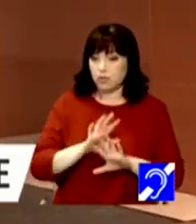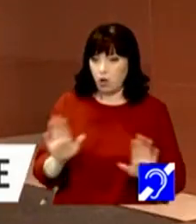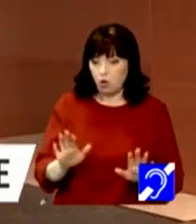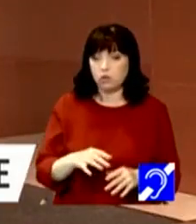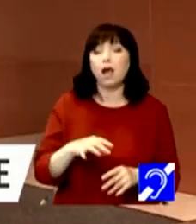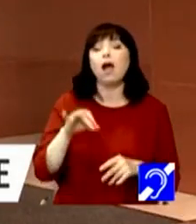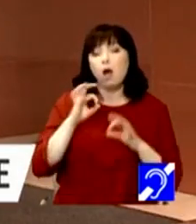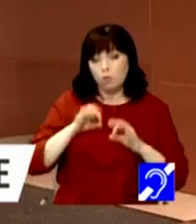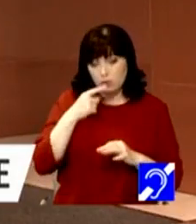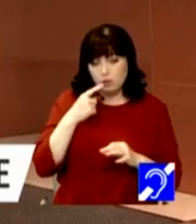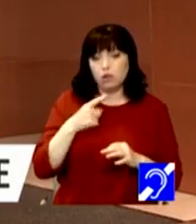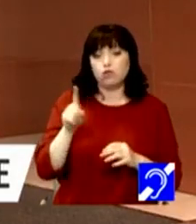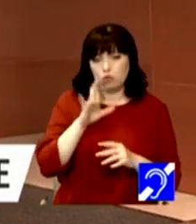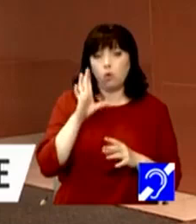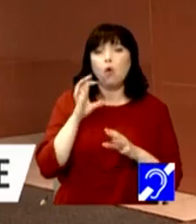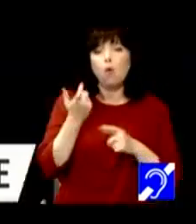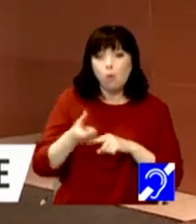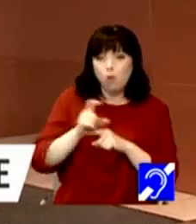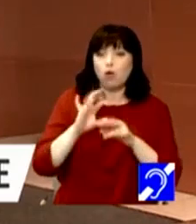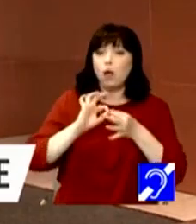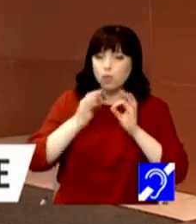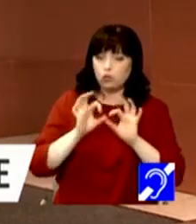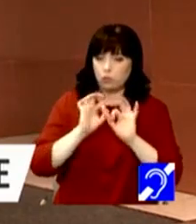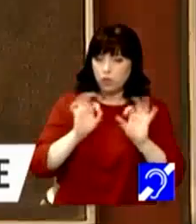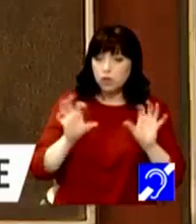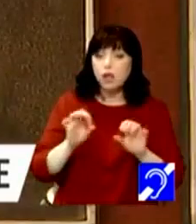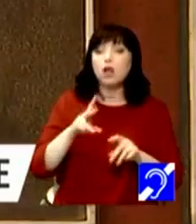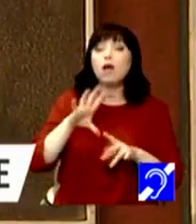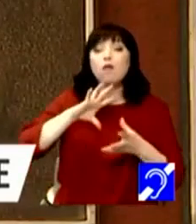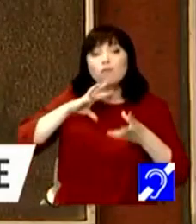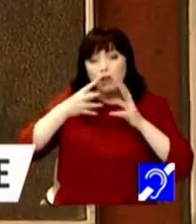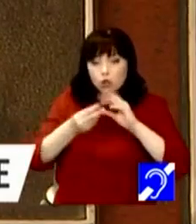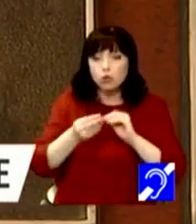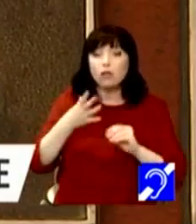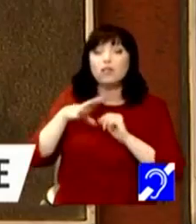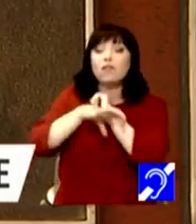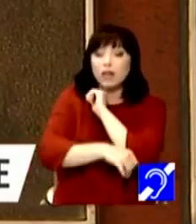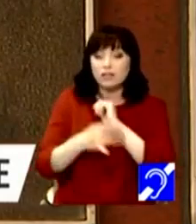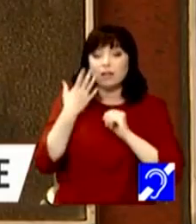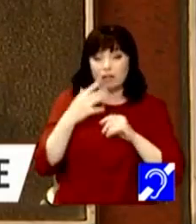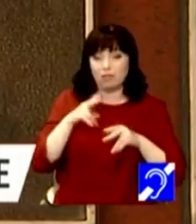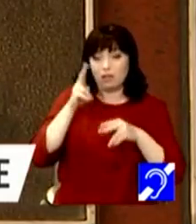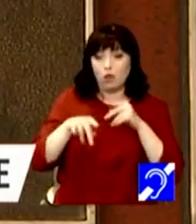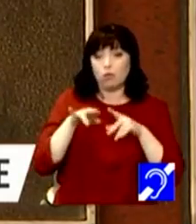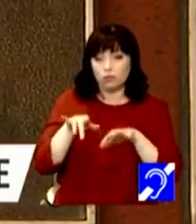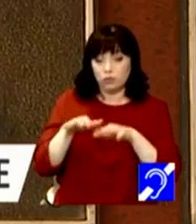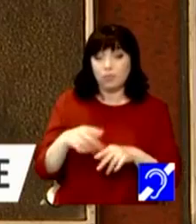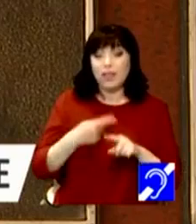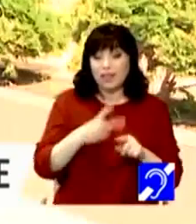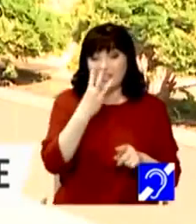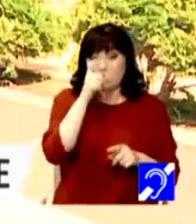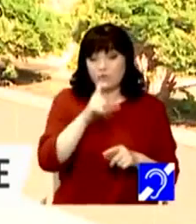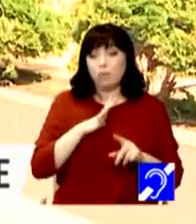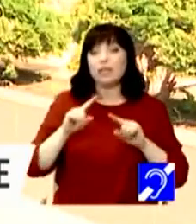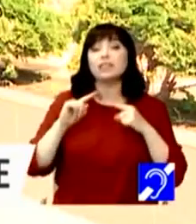anticorupție au anunțat că vor oferi mai multe detalii doar după încheierea acțiunilor de urmărire penală. Cei trei polițiști suspectați de corupție au